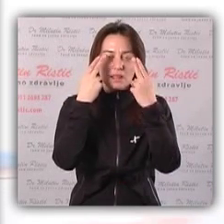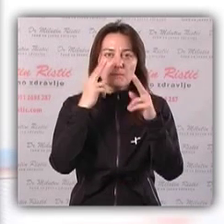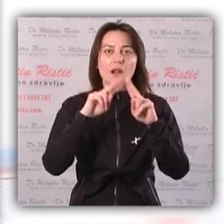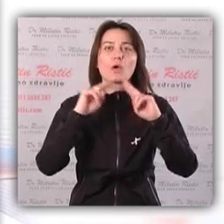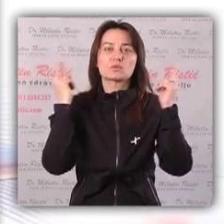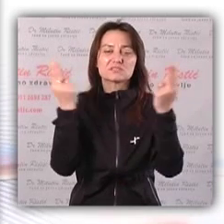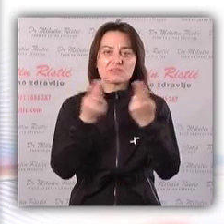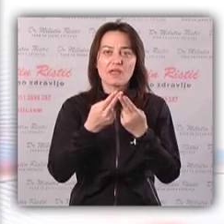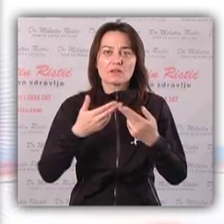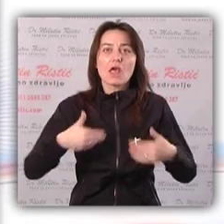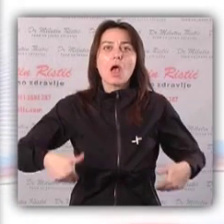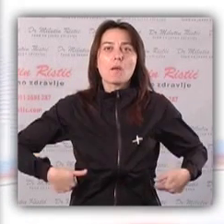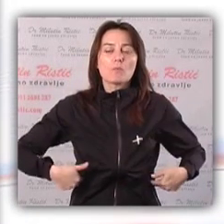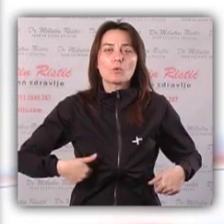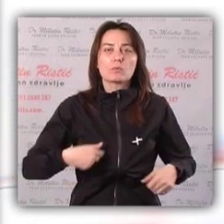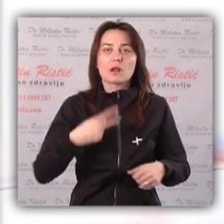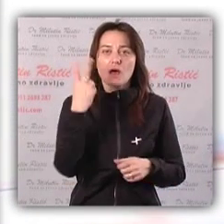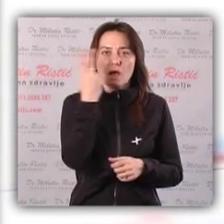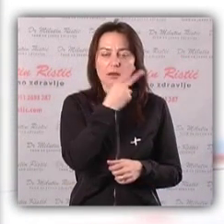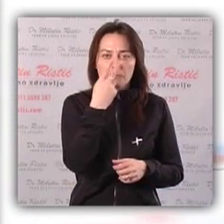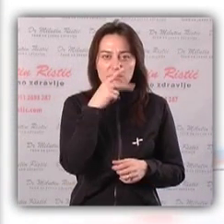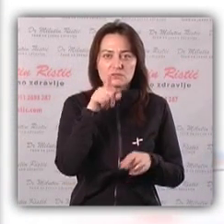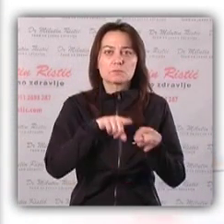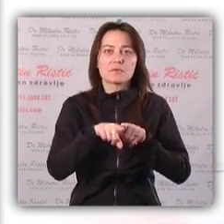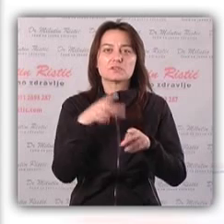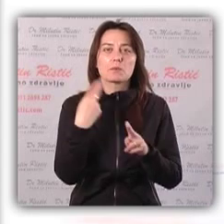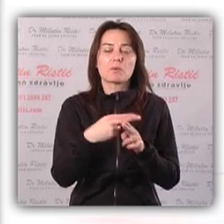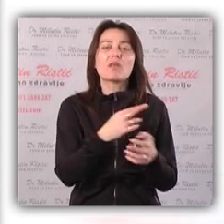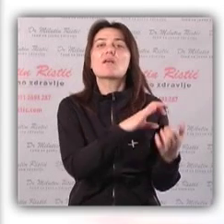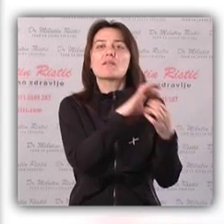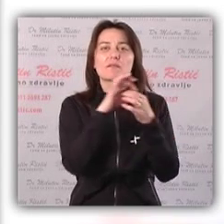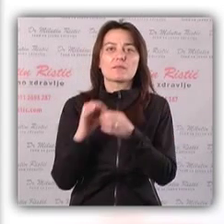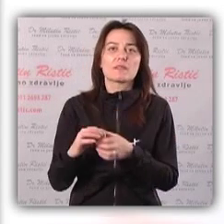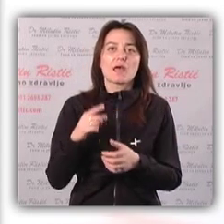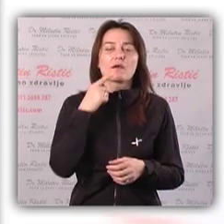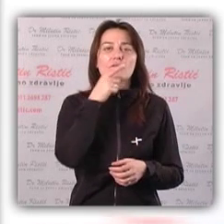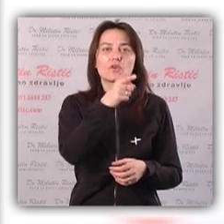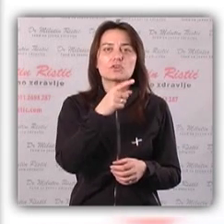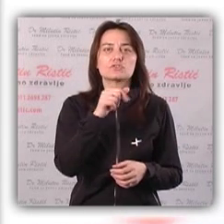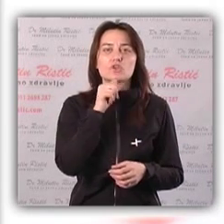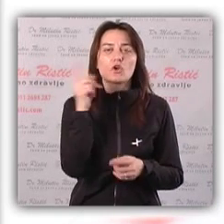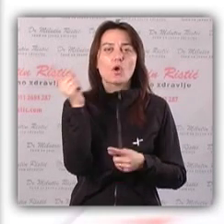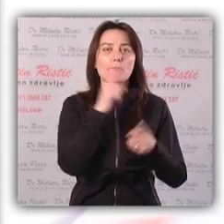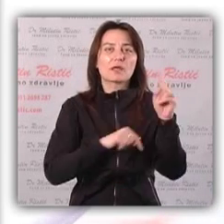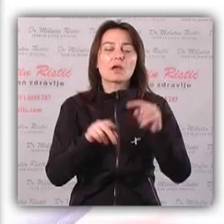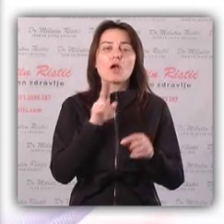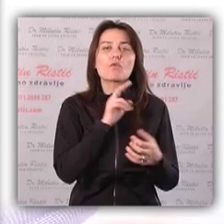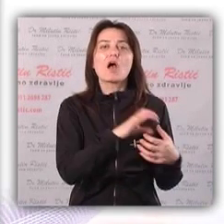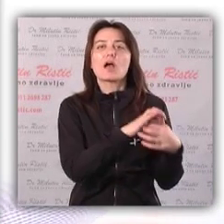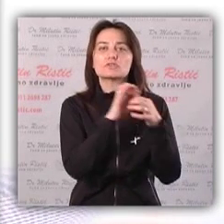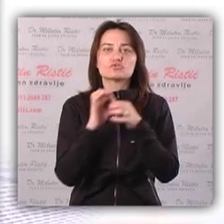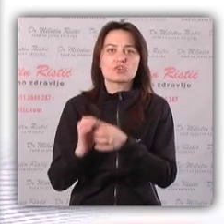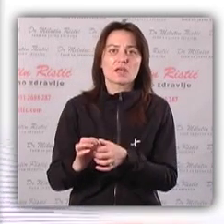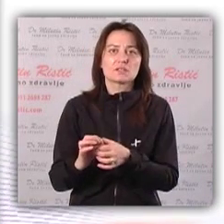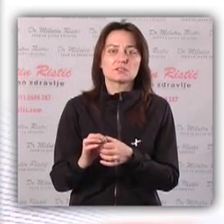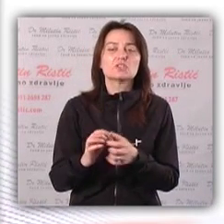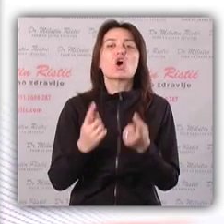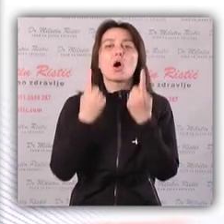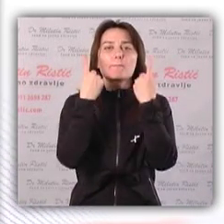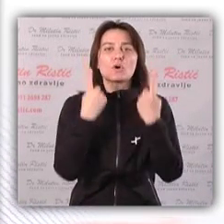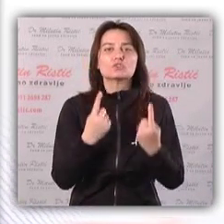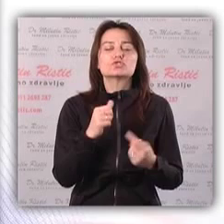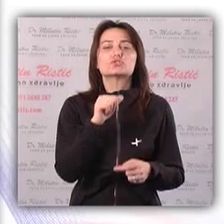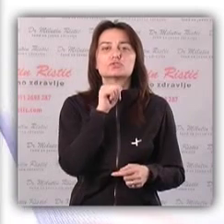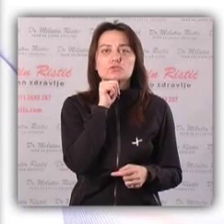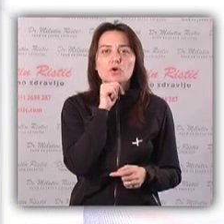uzročnik slepila u svetu, oboljenje bubrega podrazumeva nefropatiju i verovatno najčešća mikrovaskularna komplikacija koja vrlo